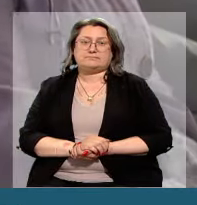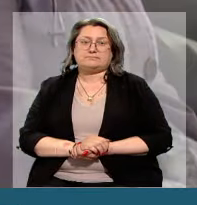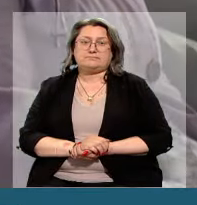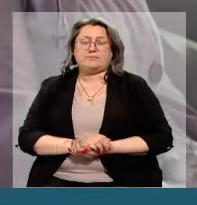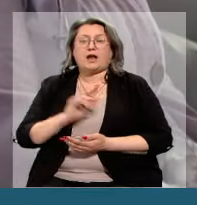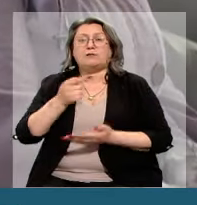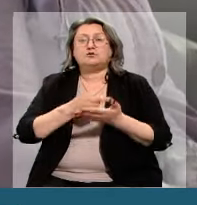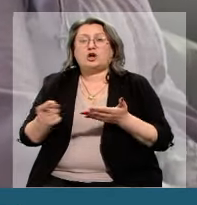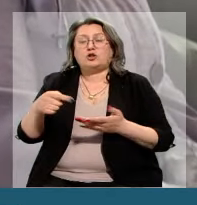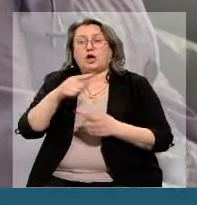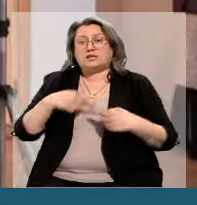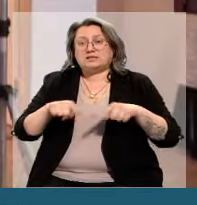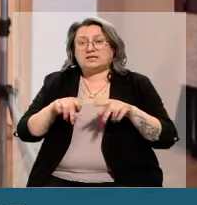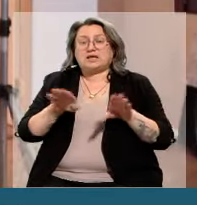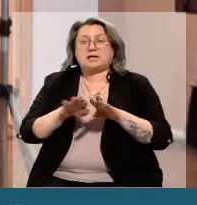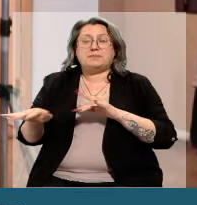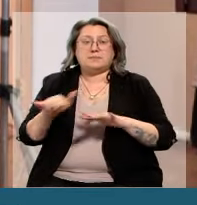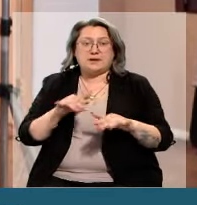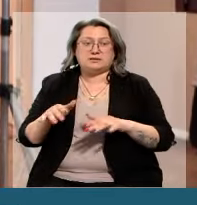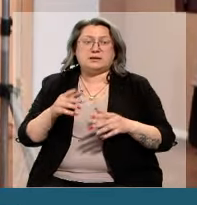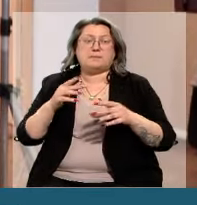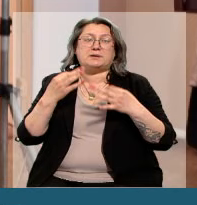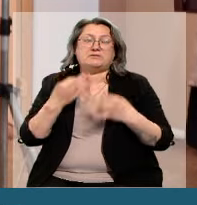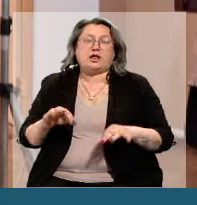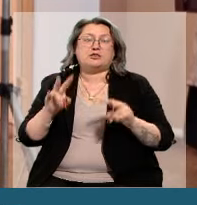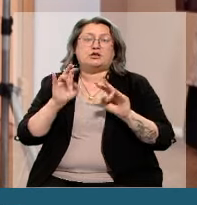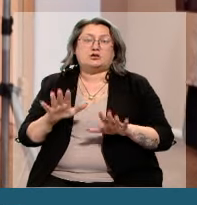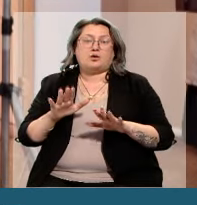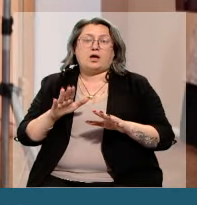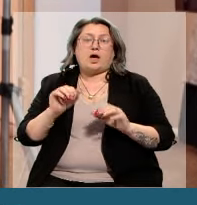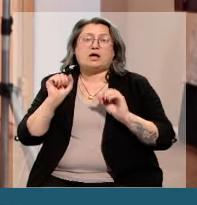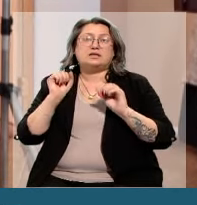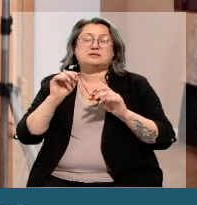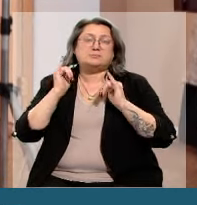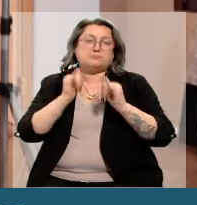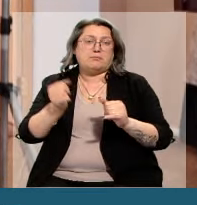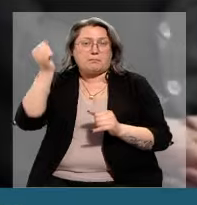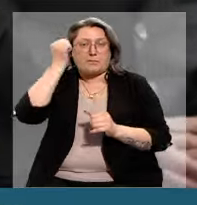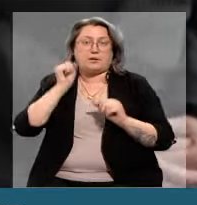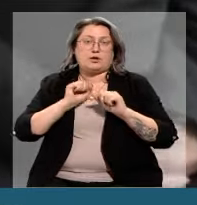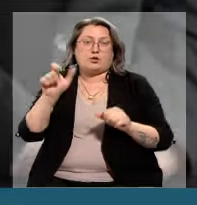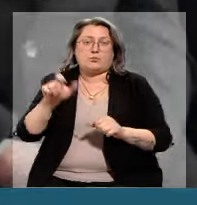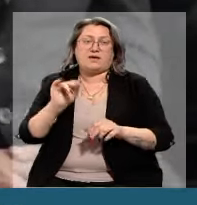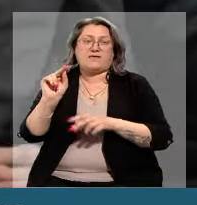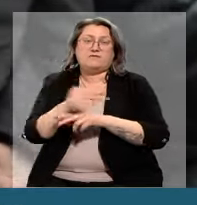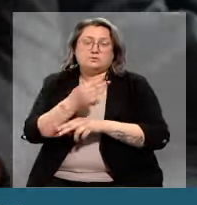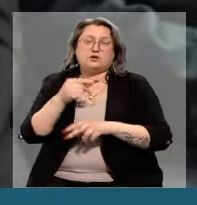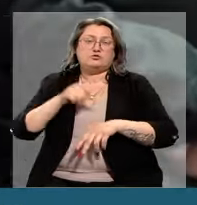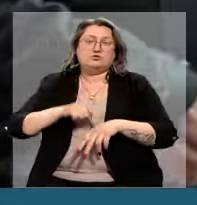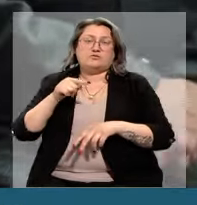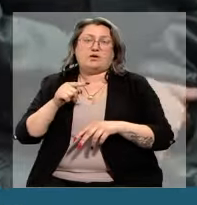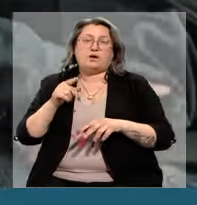Как отмечают организаторы, такие мероприятия позволяют не только отдать дань памяти героя, но и воспитать